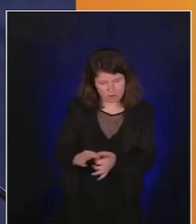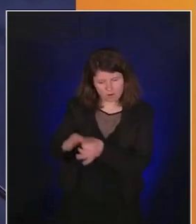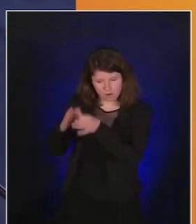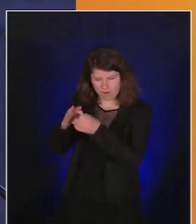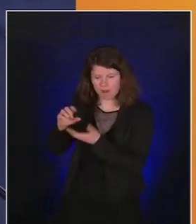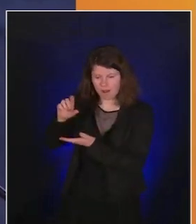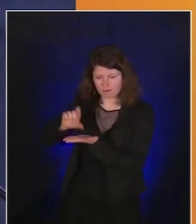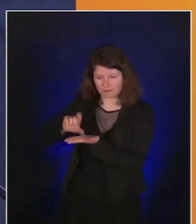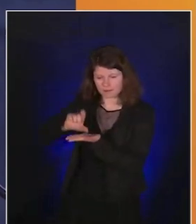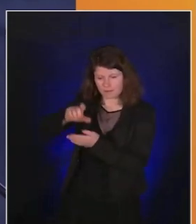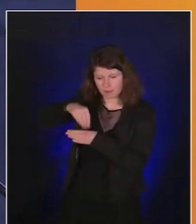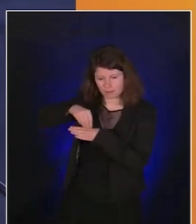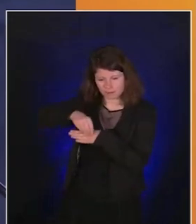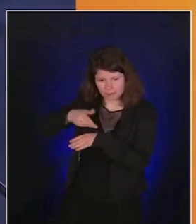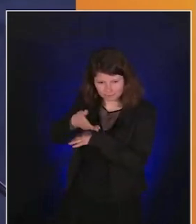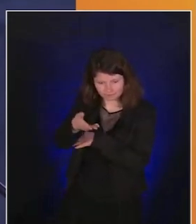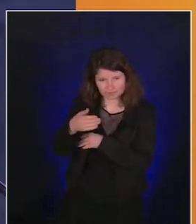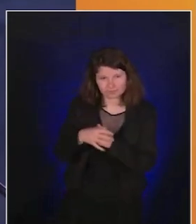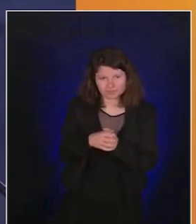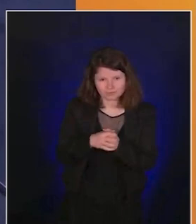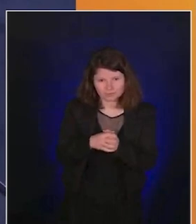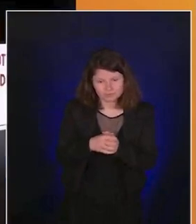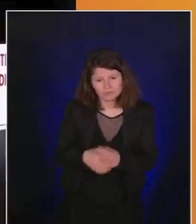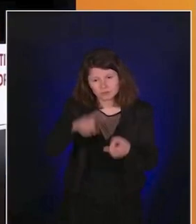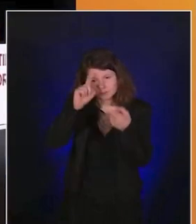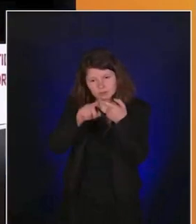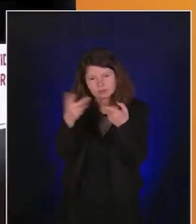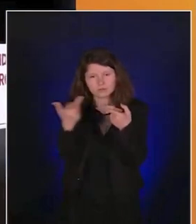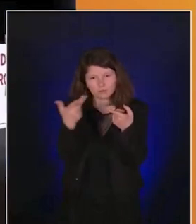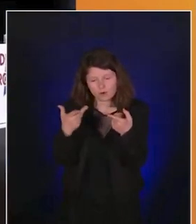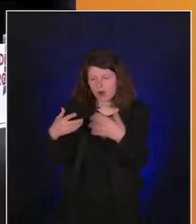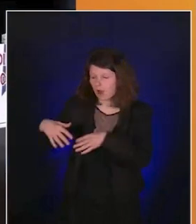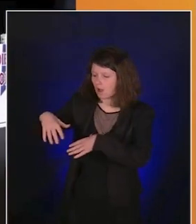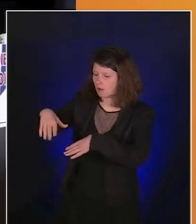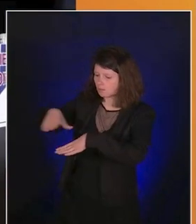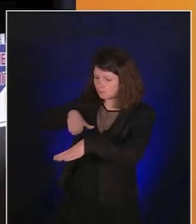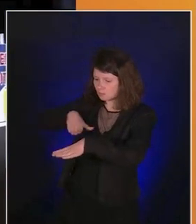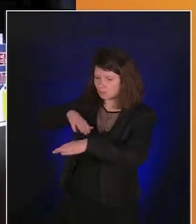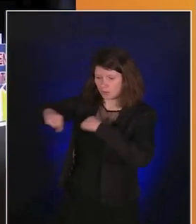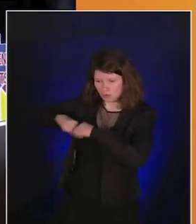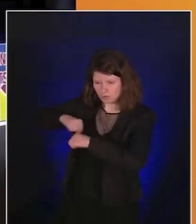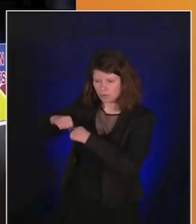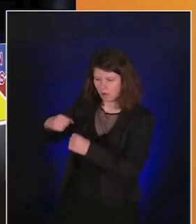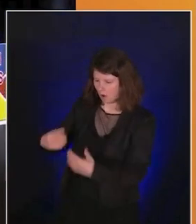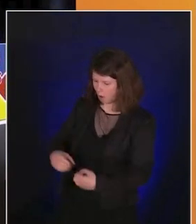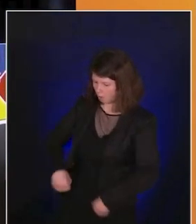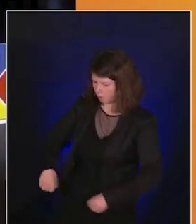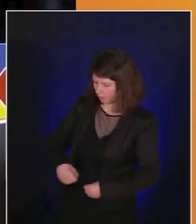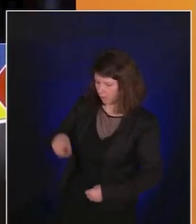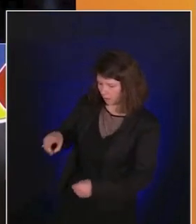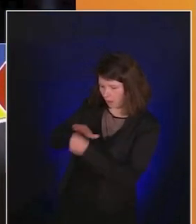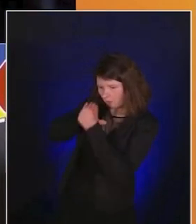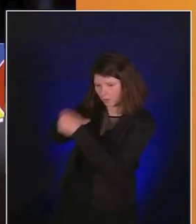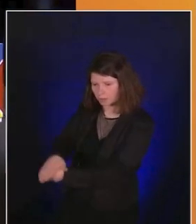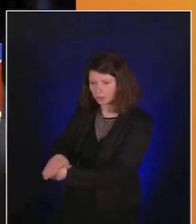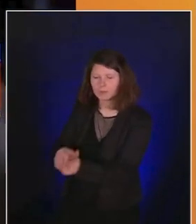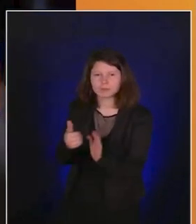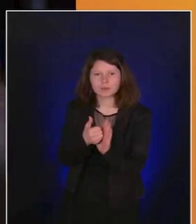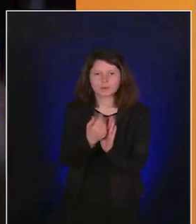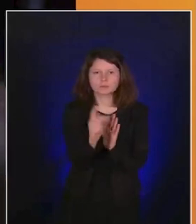entreprises consiste à contrôler et réprimer le mouvement ouvrier, à empêcher la constitution des syndicats